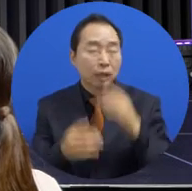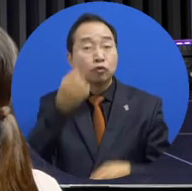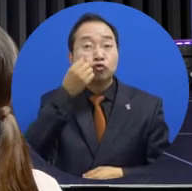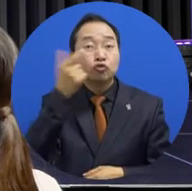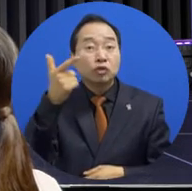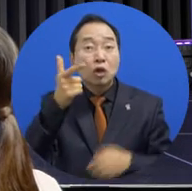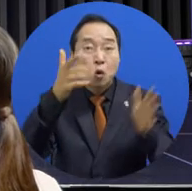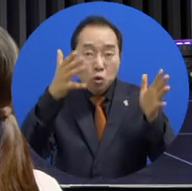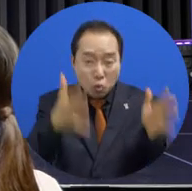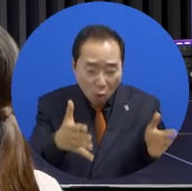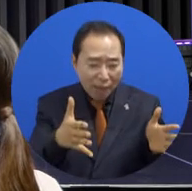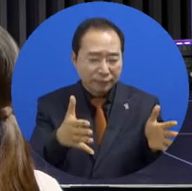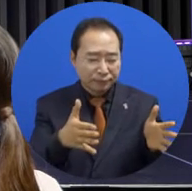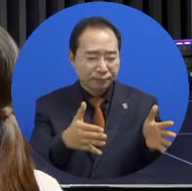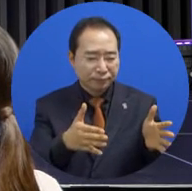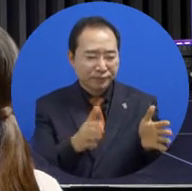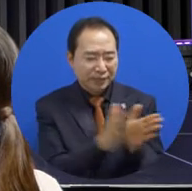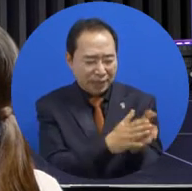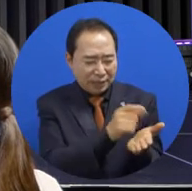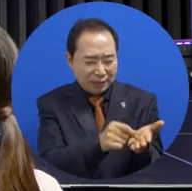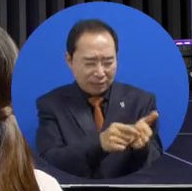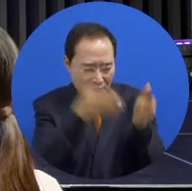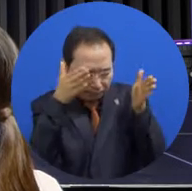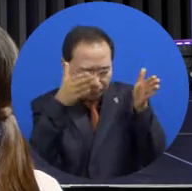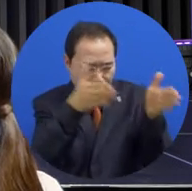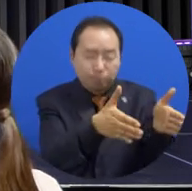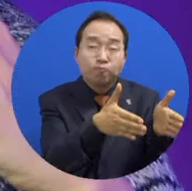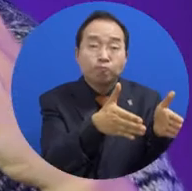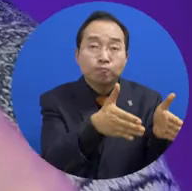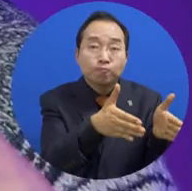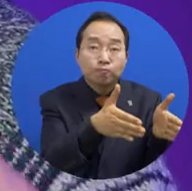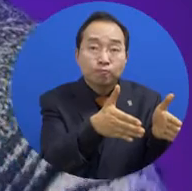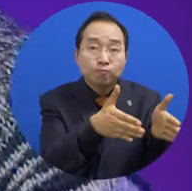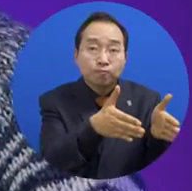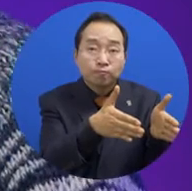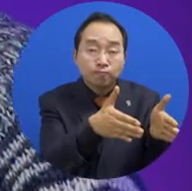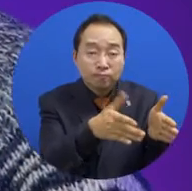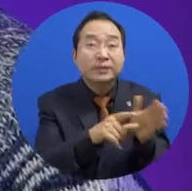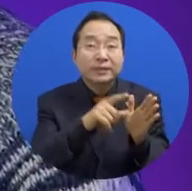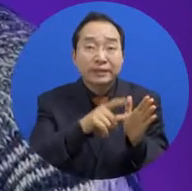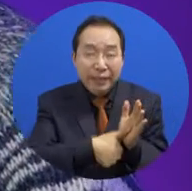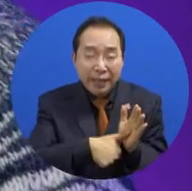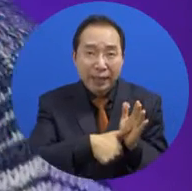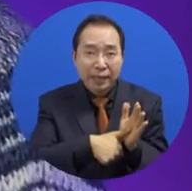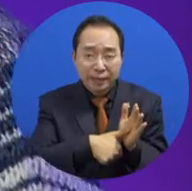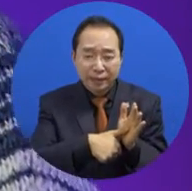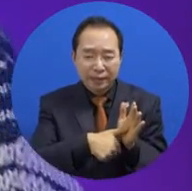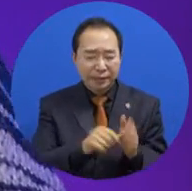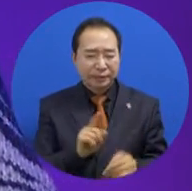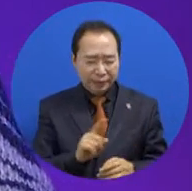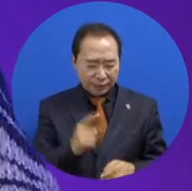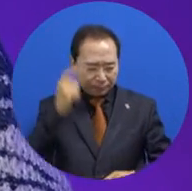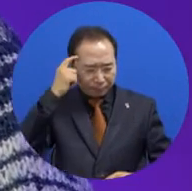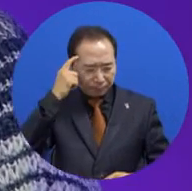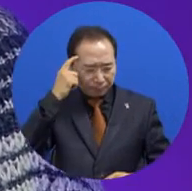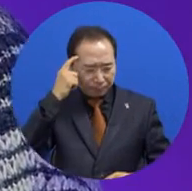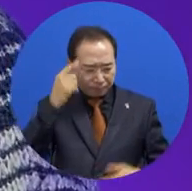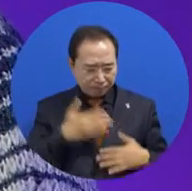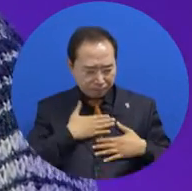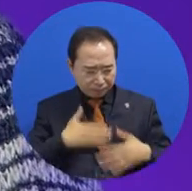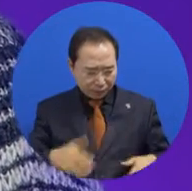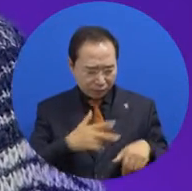하면 한 이제 6개월 가는 그 리듬을 타야 되거든요. 그때는 딱 내가